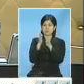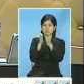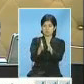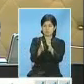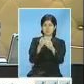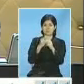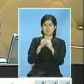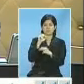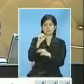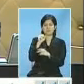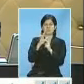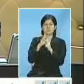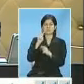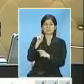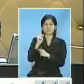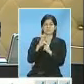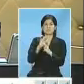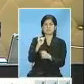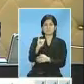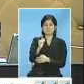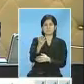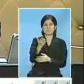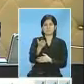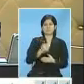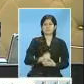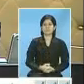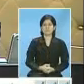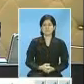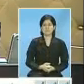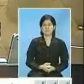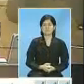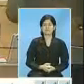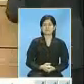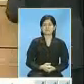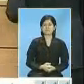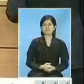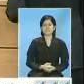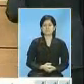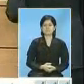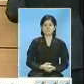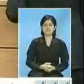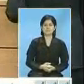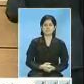ะเอาเชิญท่านก่อน ลักษณะมันพร่ำเพื่อแล้ว